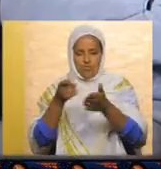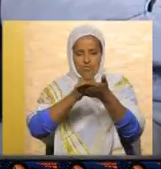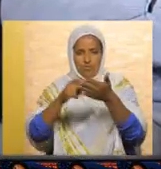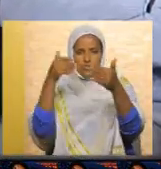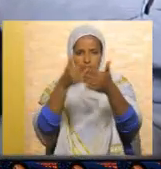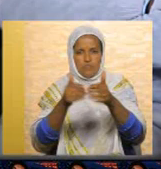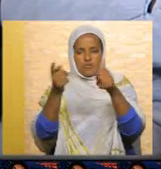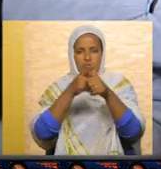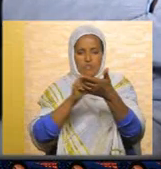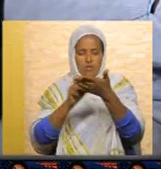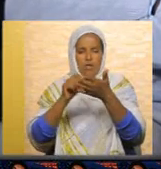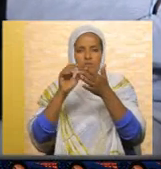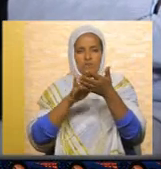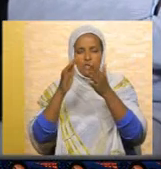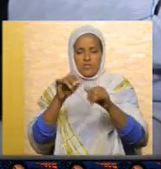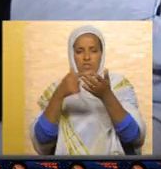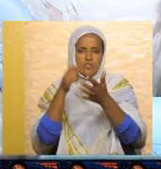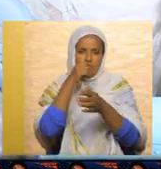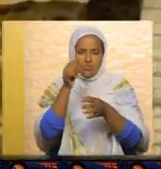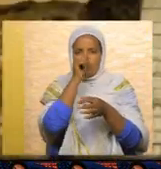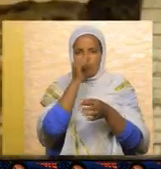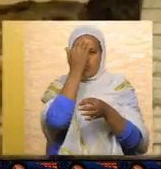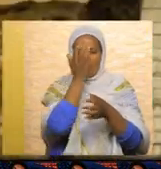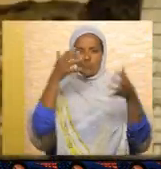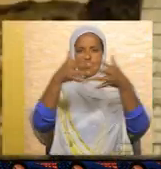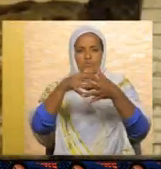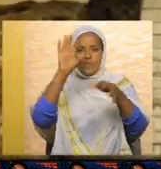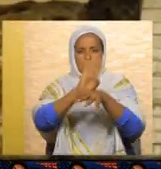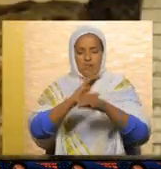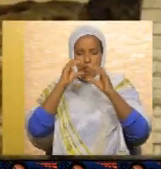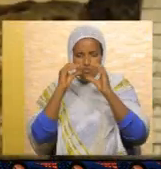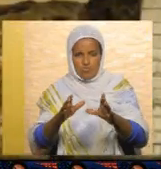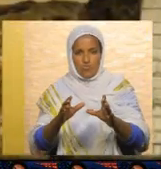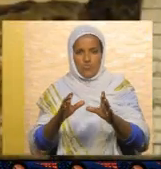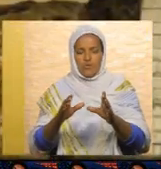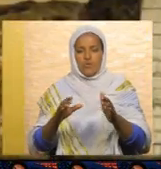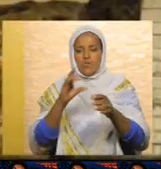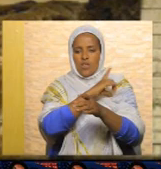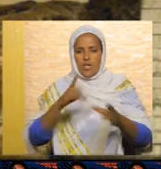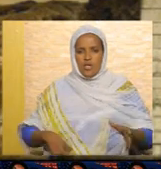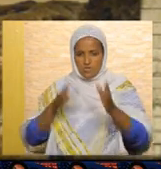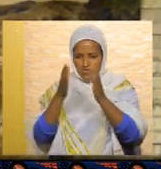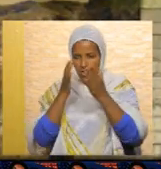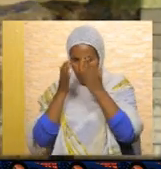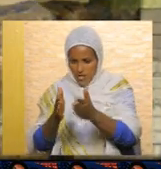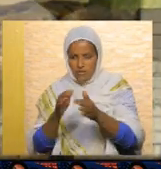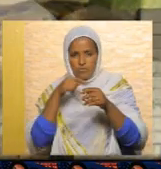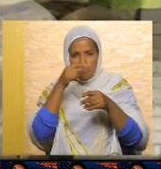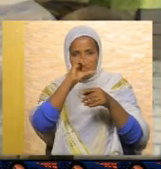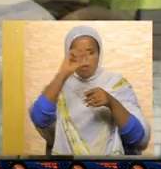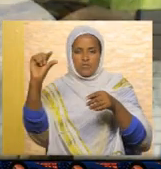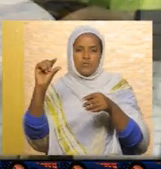ሁለት ጥናታዊ ጽሑፎች ቀርበዋል። የመጀመሪያው ጥናታዊ ጽሑፍ ስለ ሴቶች የኢትዮጵያ ኦርቶዶክስ ተዋሕዶ ቤተክርስቲያን አስተምሮና